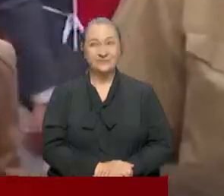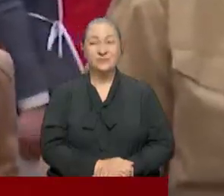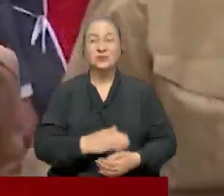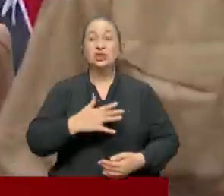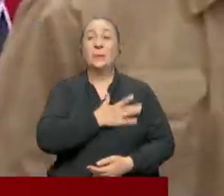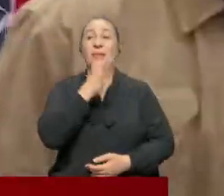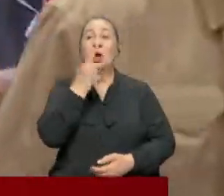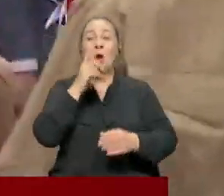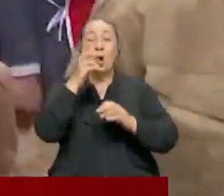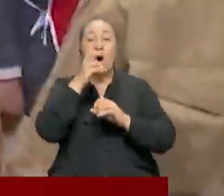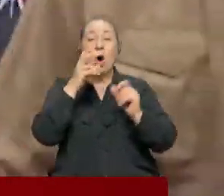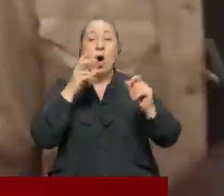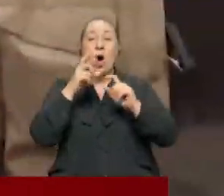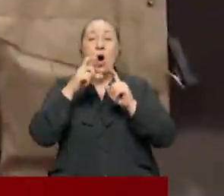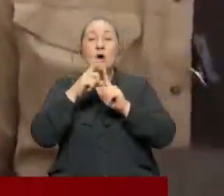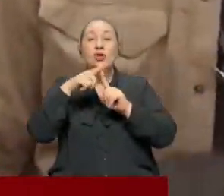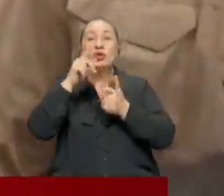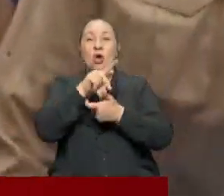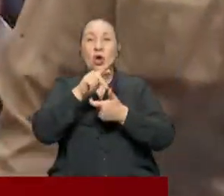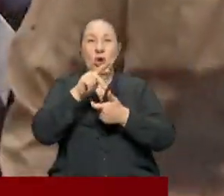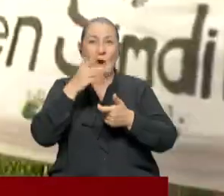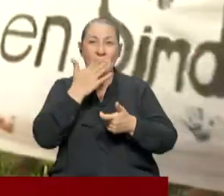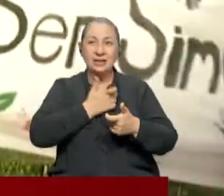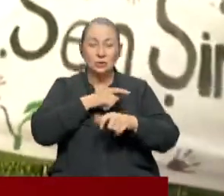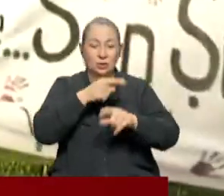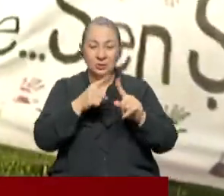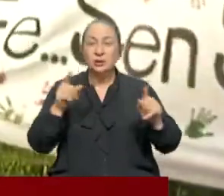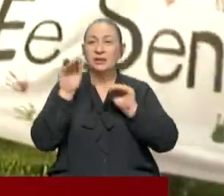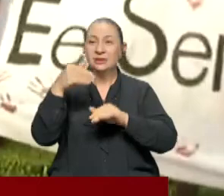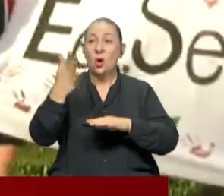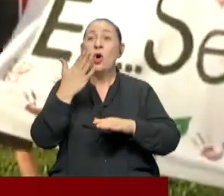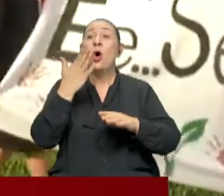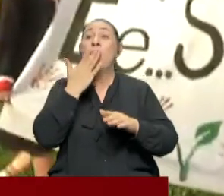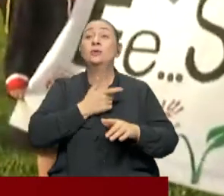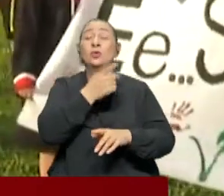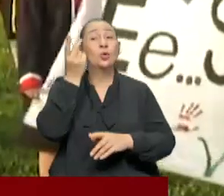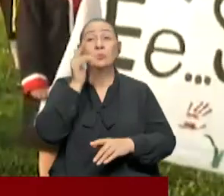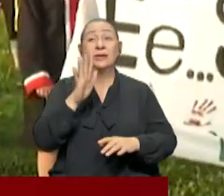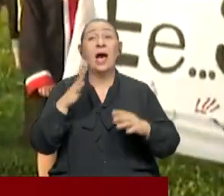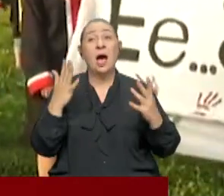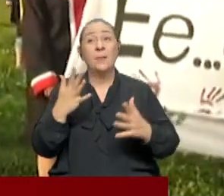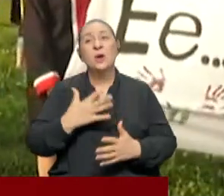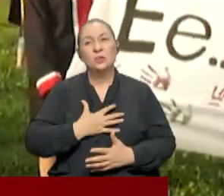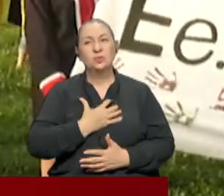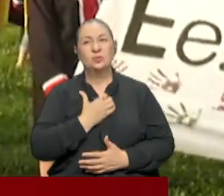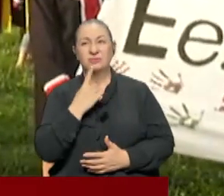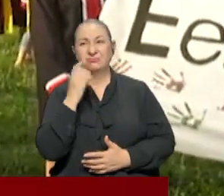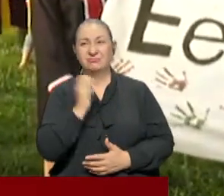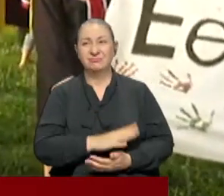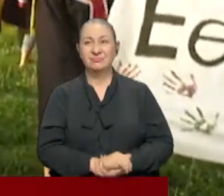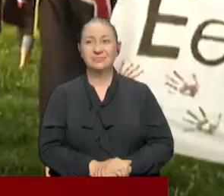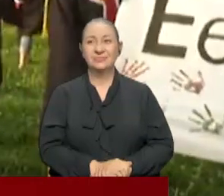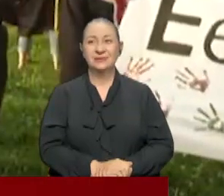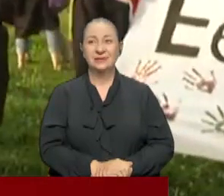CHP lideri ODTÜ'lü öğrencilere süreç boyunca destek verdi. Öğrenciler onu da unutmadı ama sitemlilerdi.